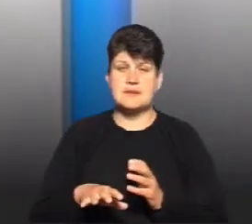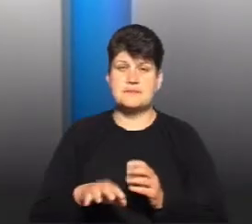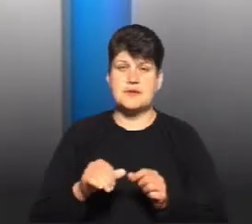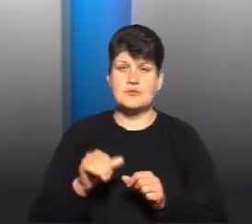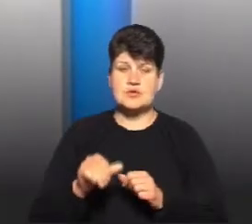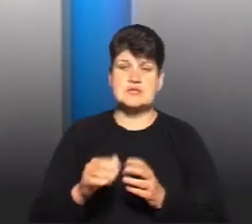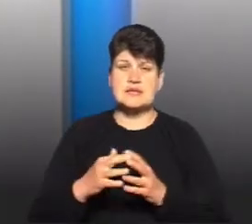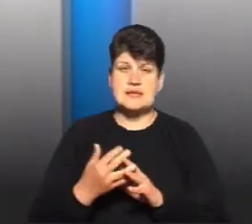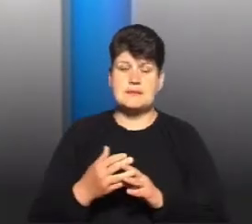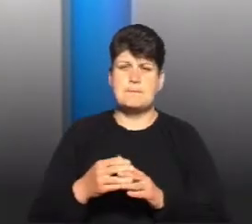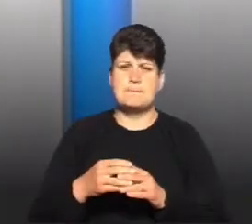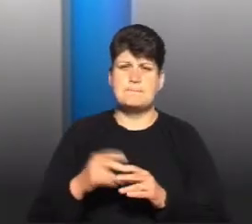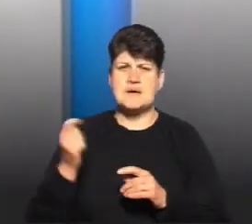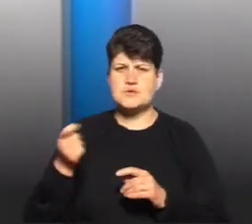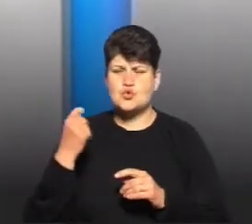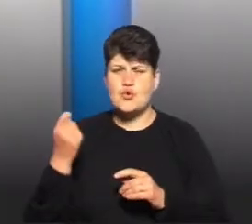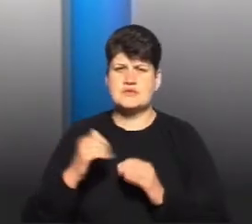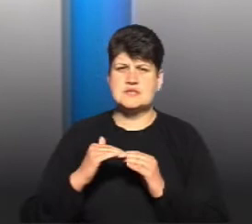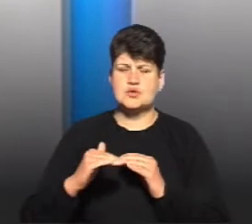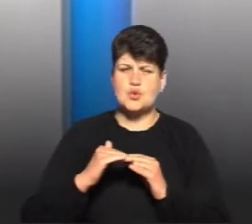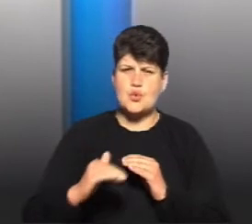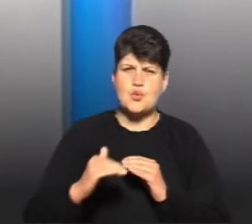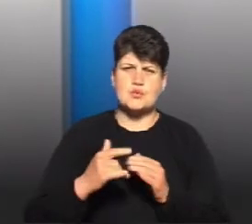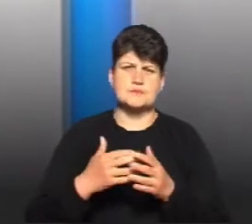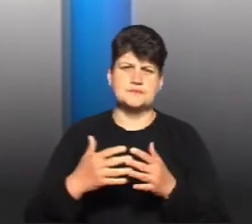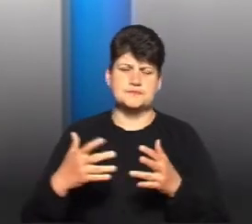сінокоси, господарські двори, шляхи, прогони і також